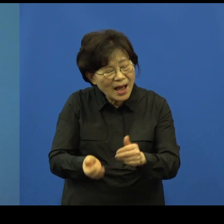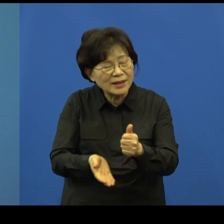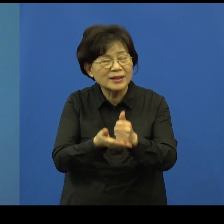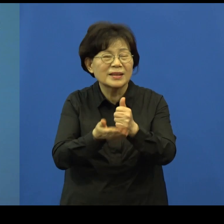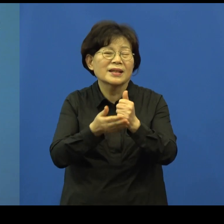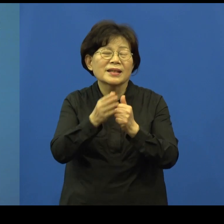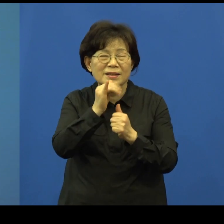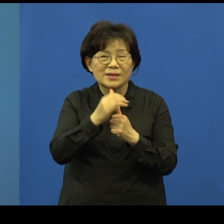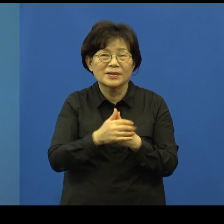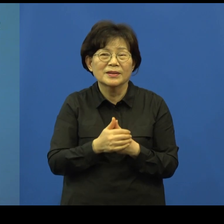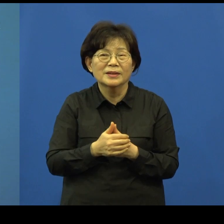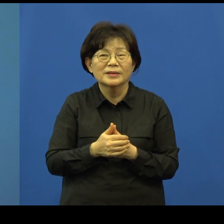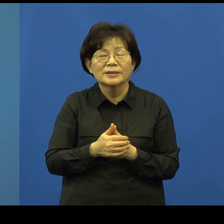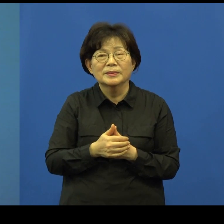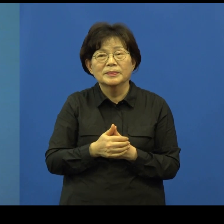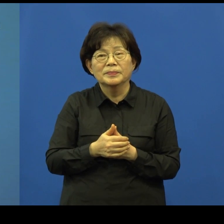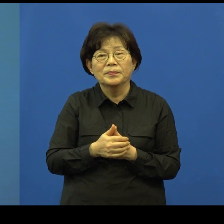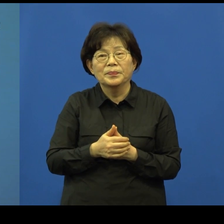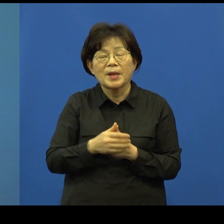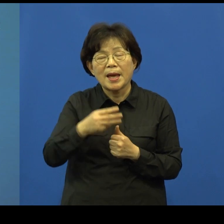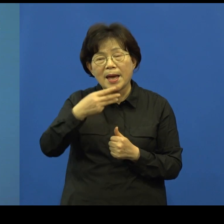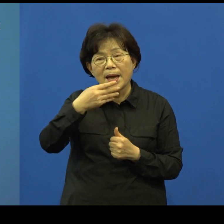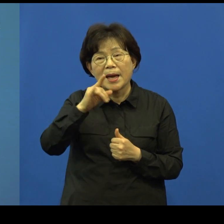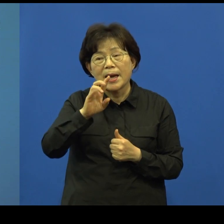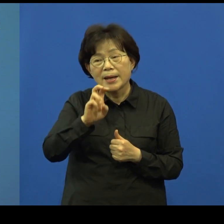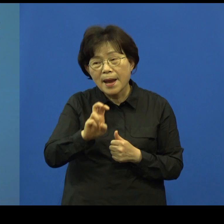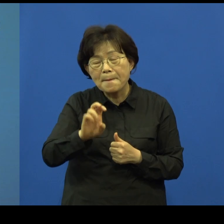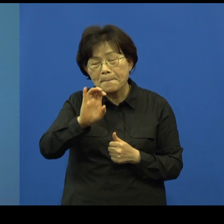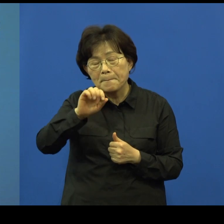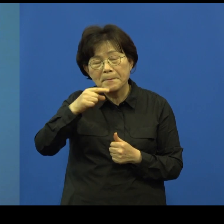렘브란트가 그랬다고 그러잖아요. 렘브란트 어릴 때부터